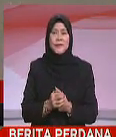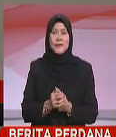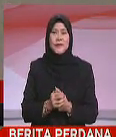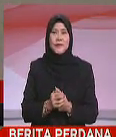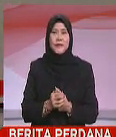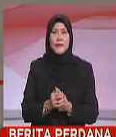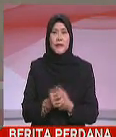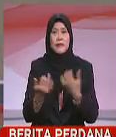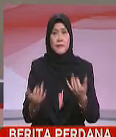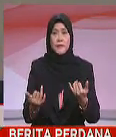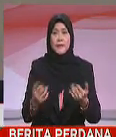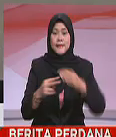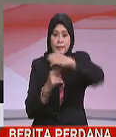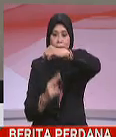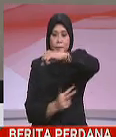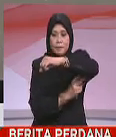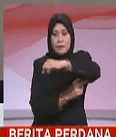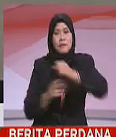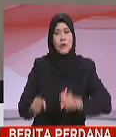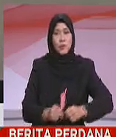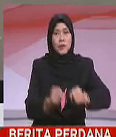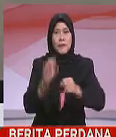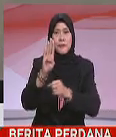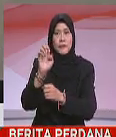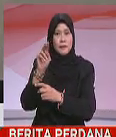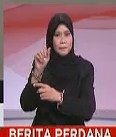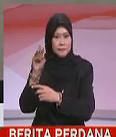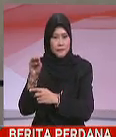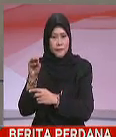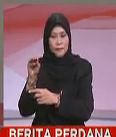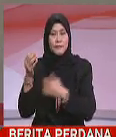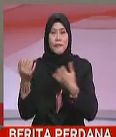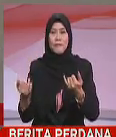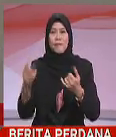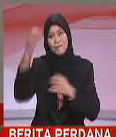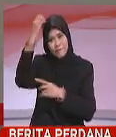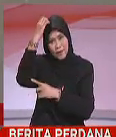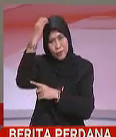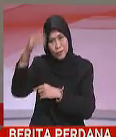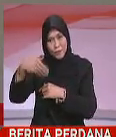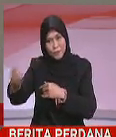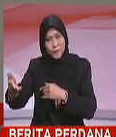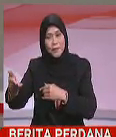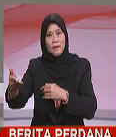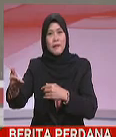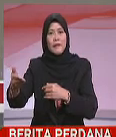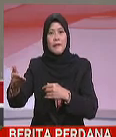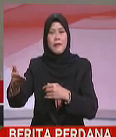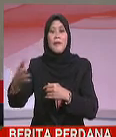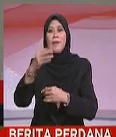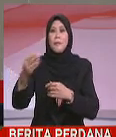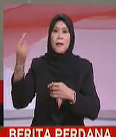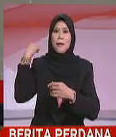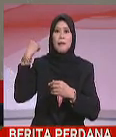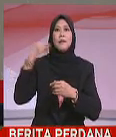Saya ketika ini berada di Jambatan Sungai Bernam. Di hadapan saya adalah negeri Selangor dan di belakang saya ini adalah negeri Perak.